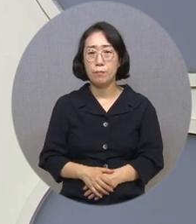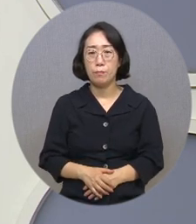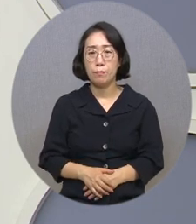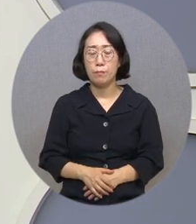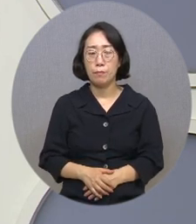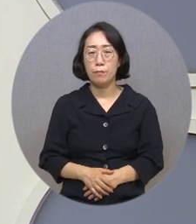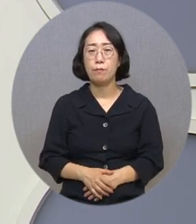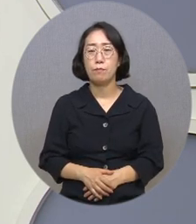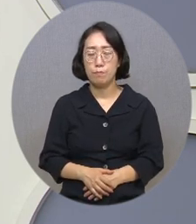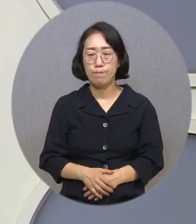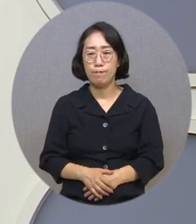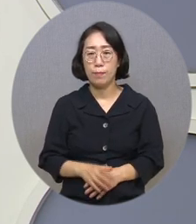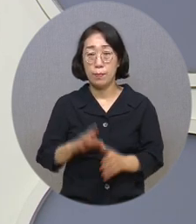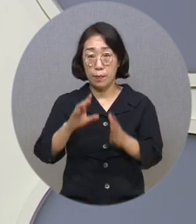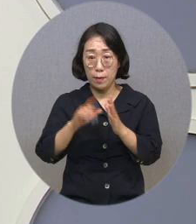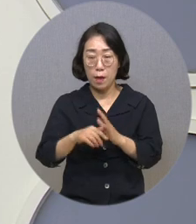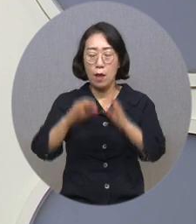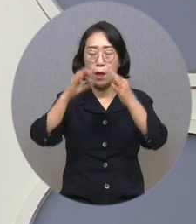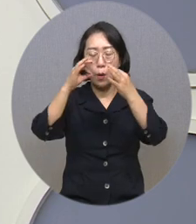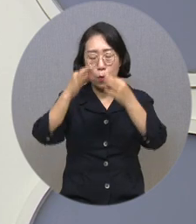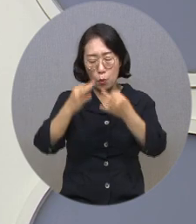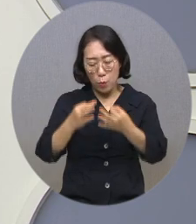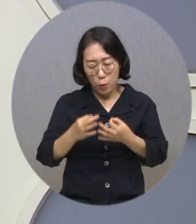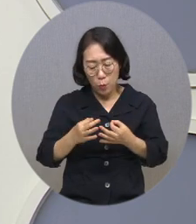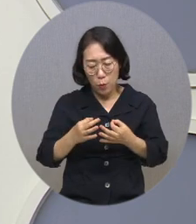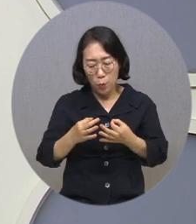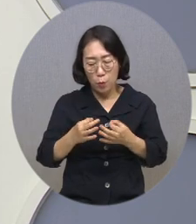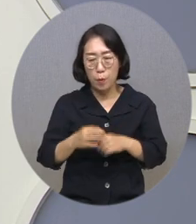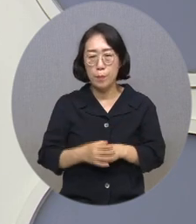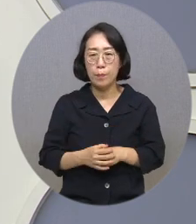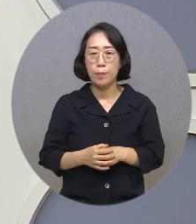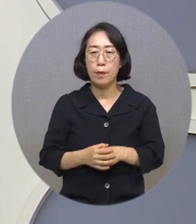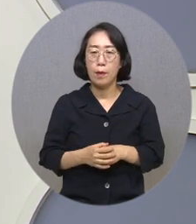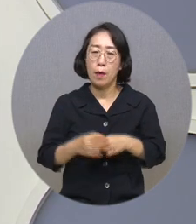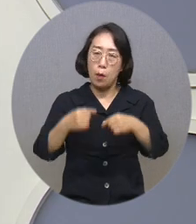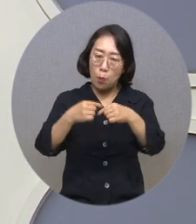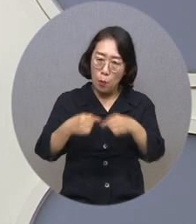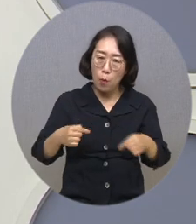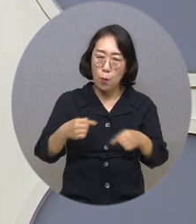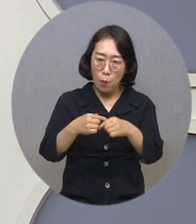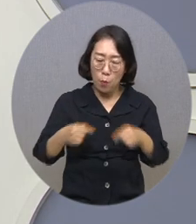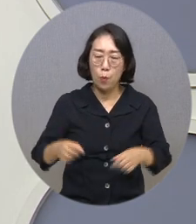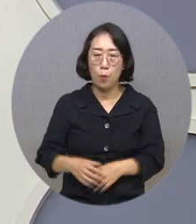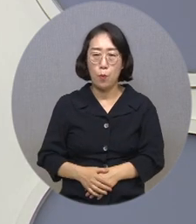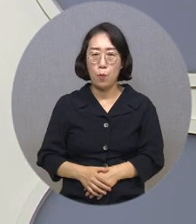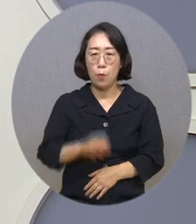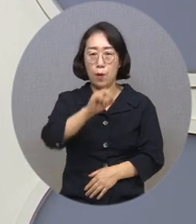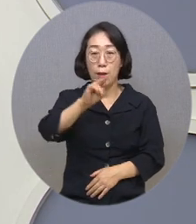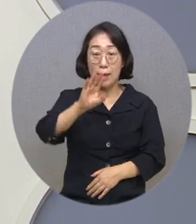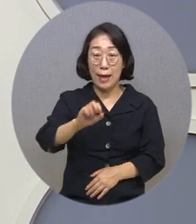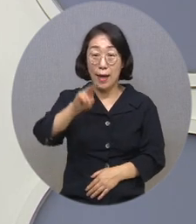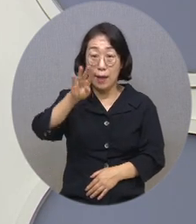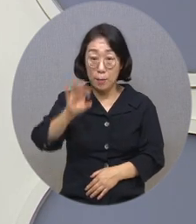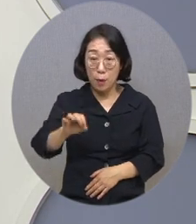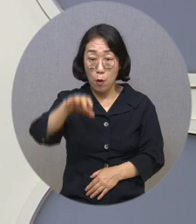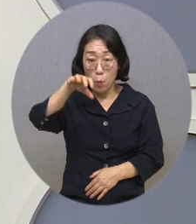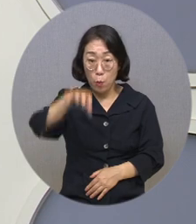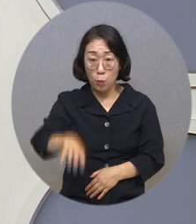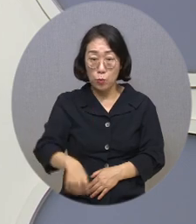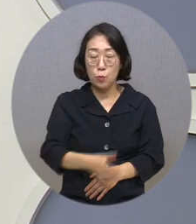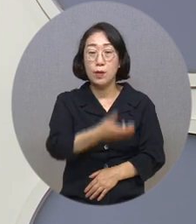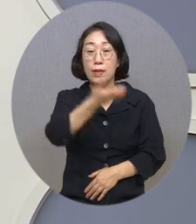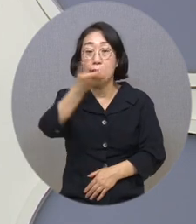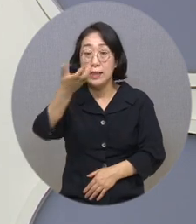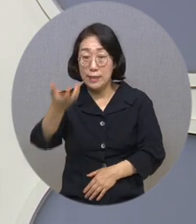저는 그때 이제 제 자신을 엄청 돌아볼 수 있는 이제 계기가 됐고 양평에 이제 제가 이사를 해가지고 아. 거기